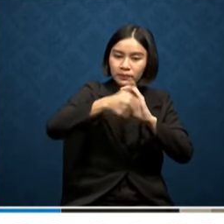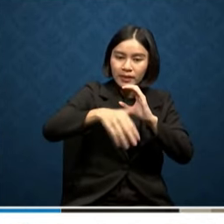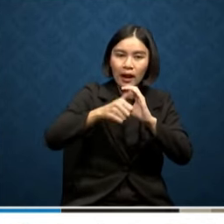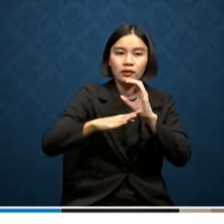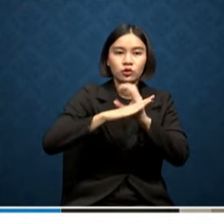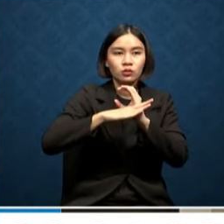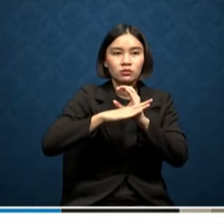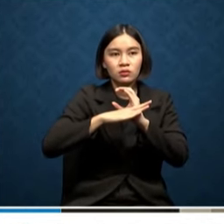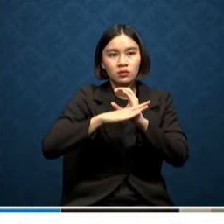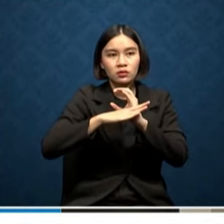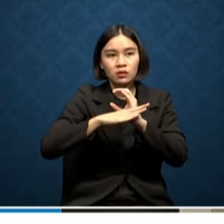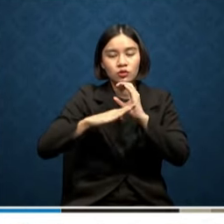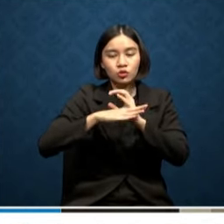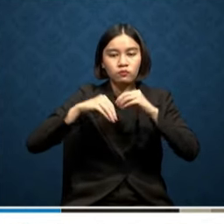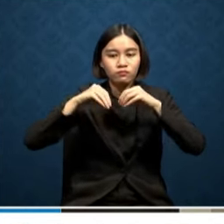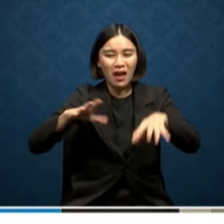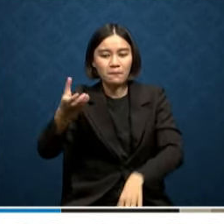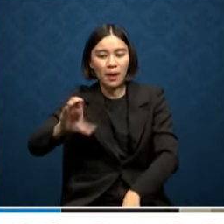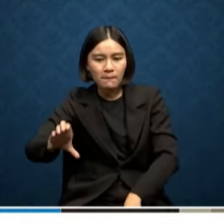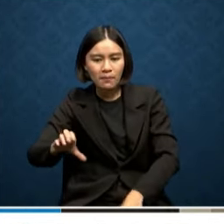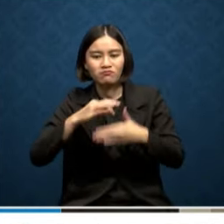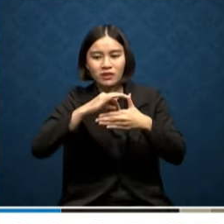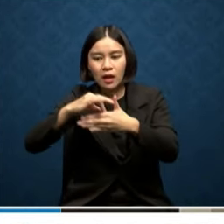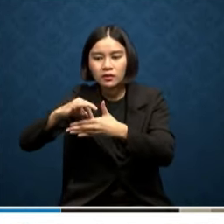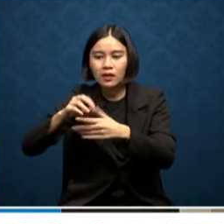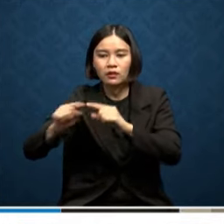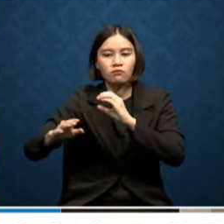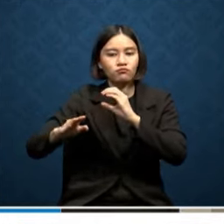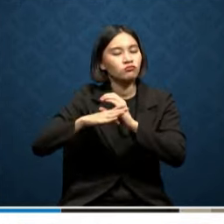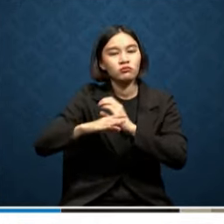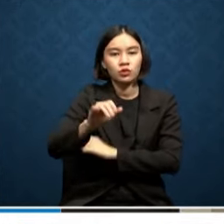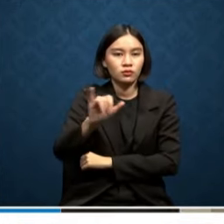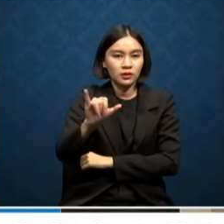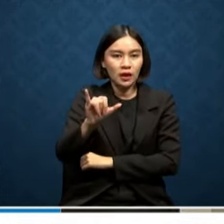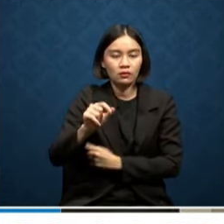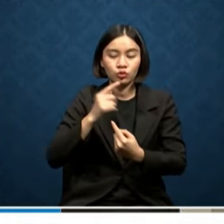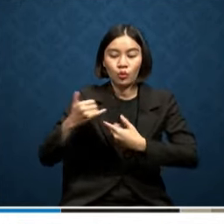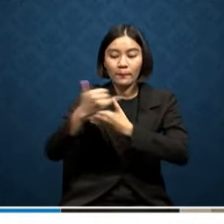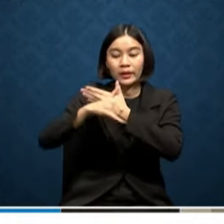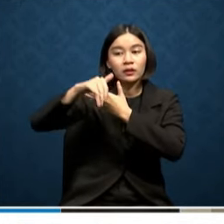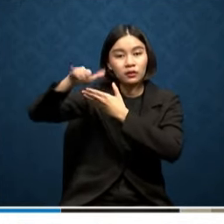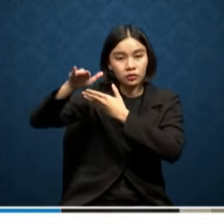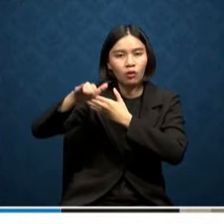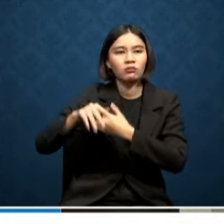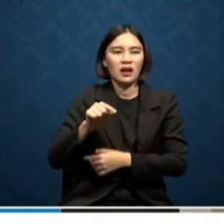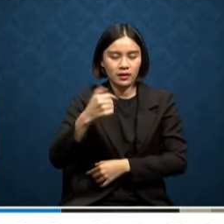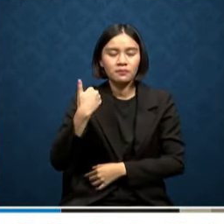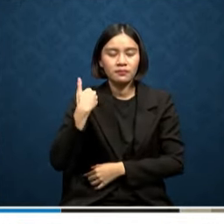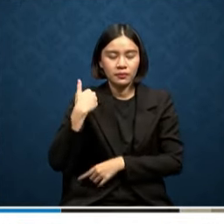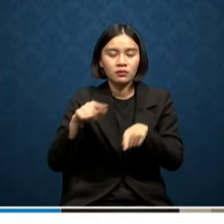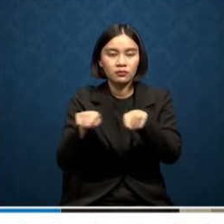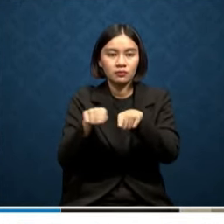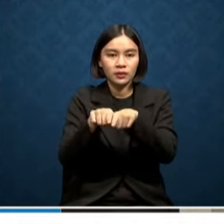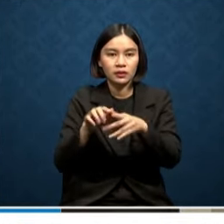งการแพร่กระจายเหล่านั้นได้นะคะในต่างประเทศนะคะเรื่องแบบนี้ก็มีนะค